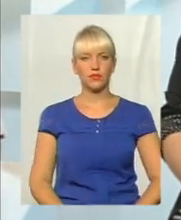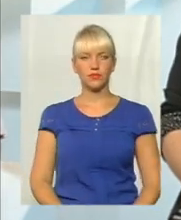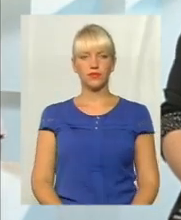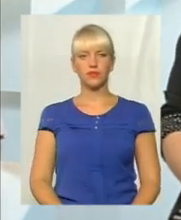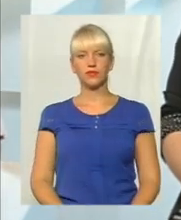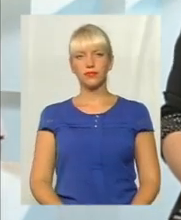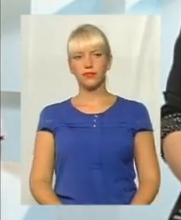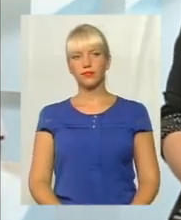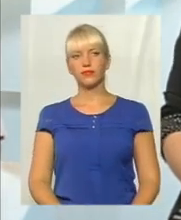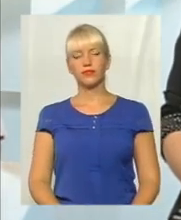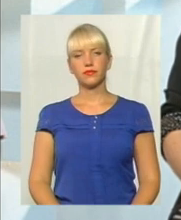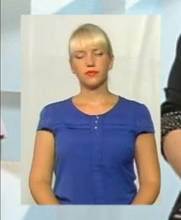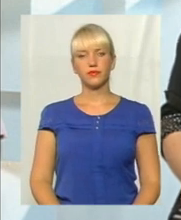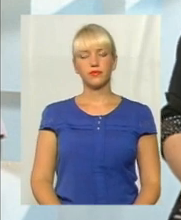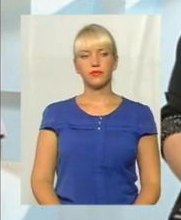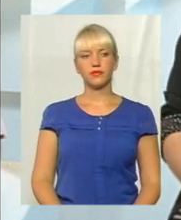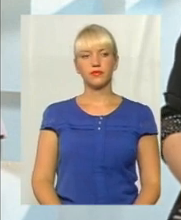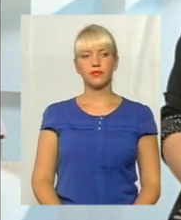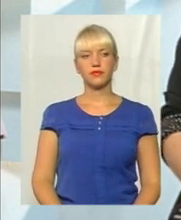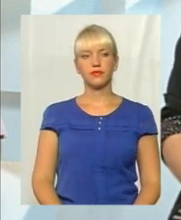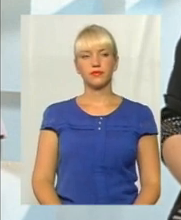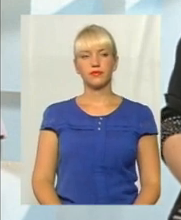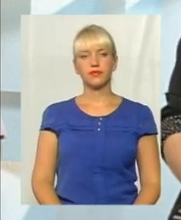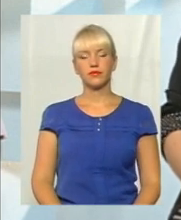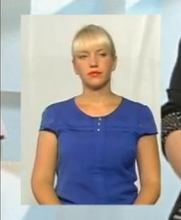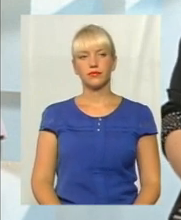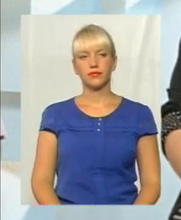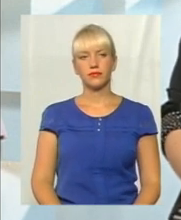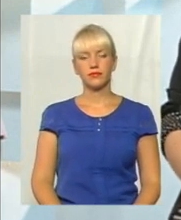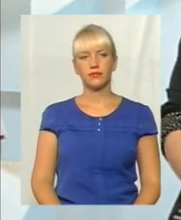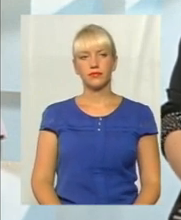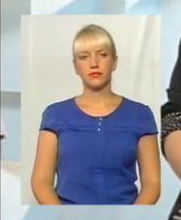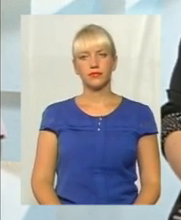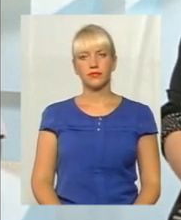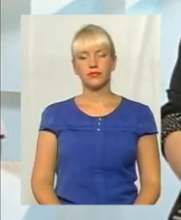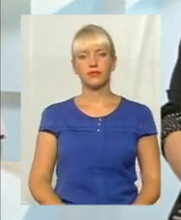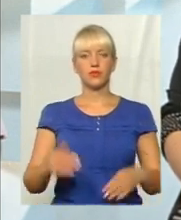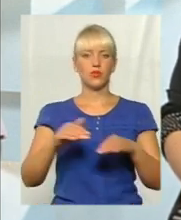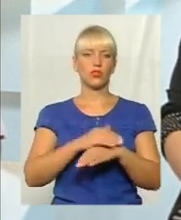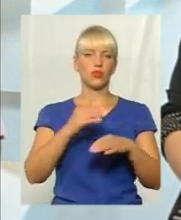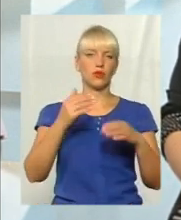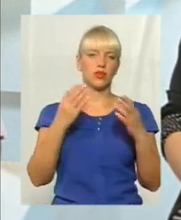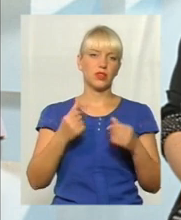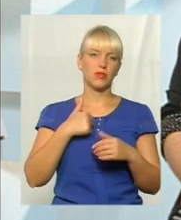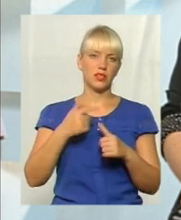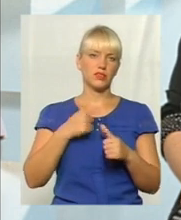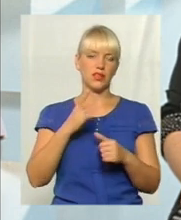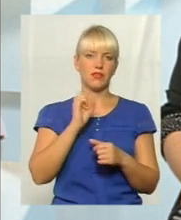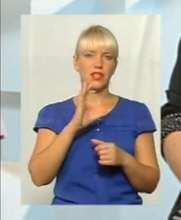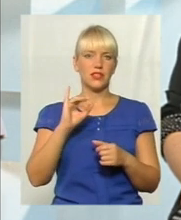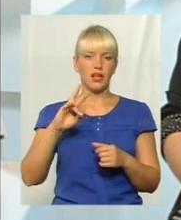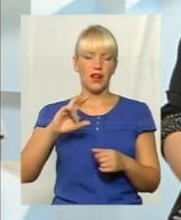нашого телеглядача, давайте його почуємо у студії. Добрий вечір. Добрий вечір, мене звати Городи